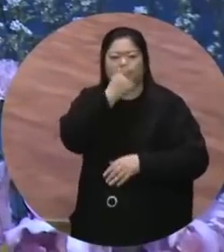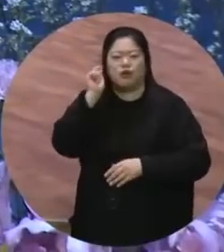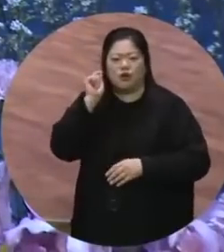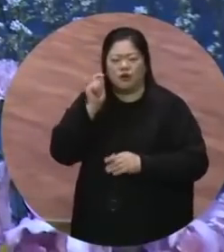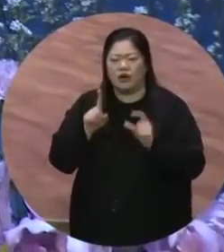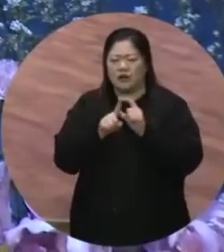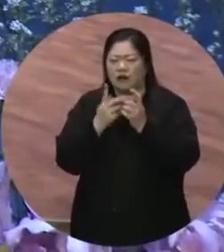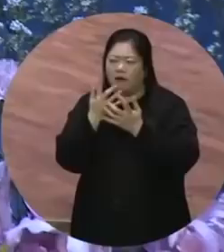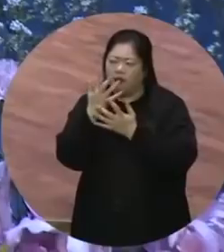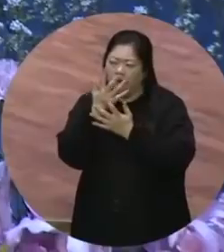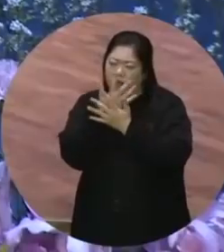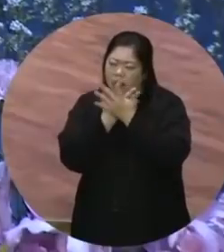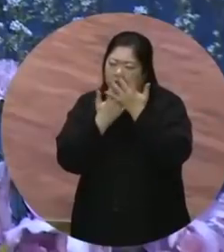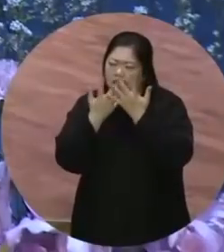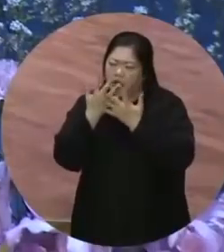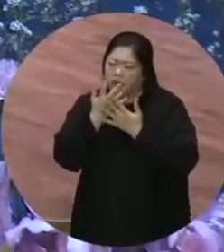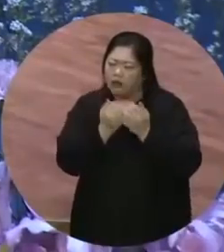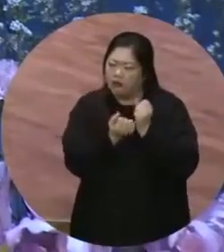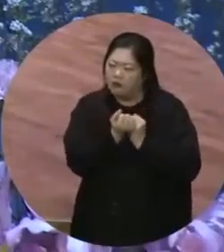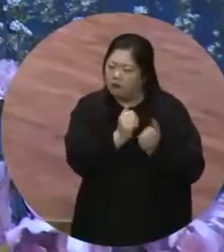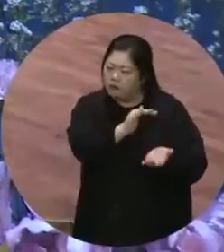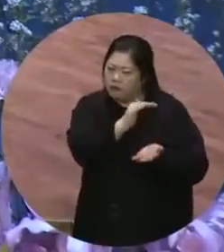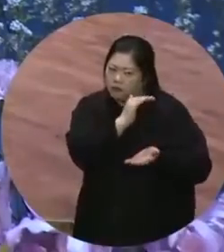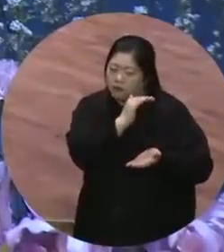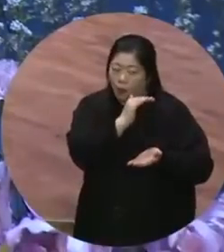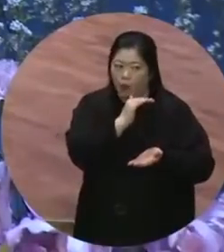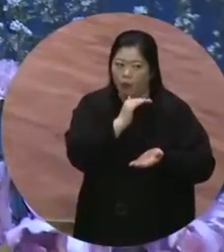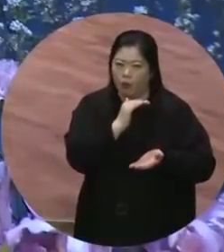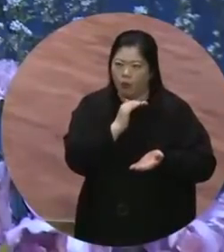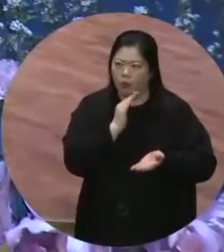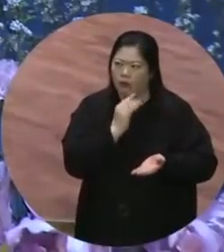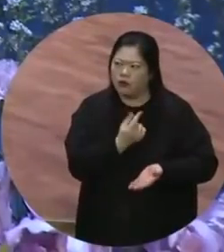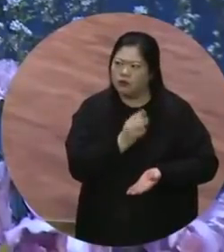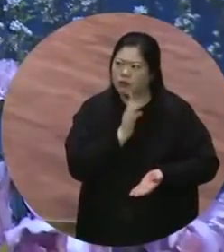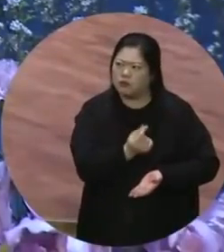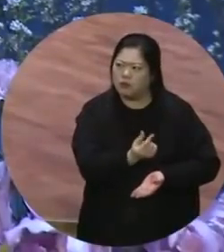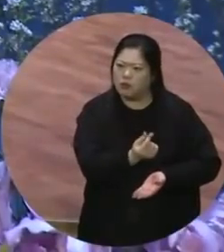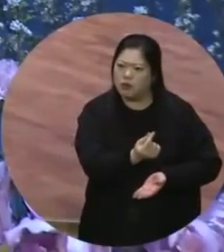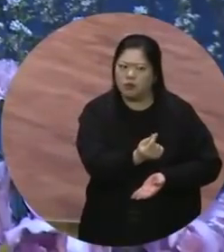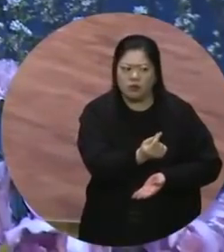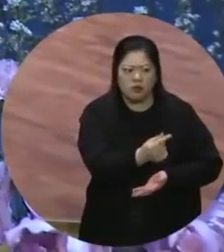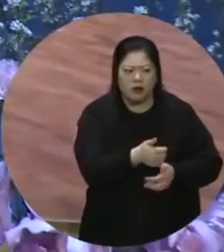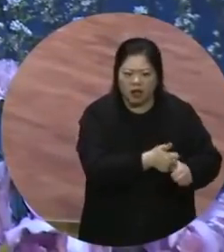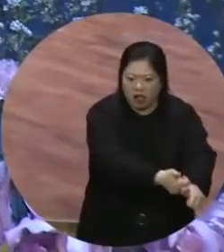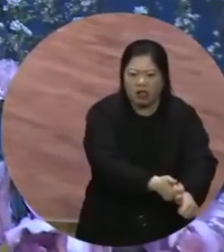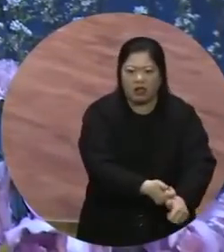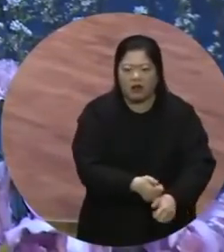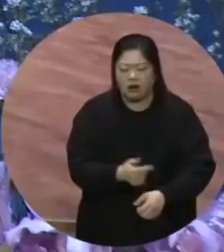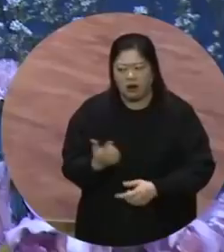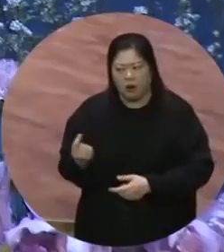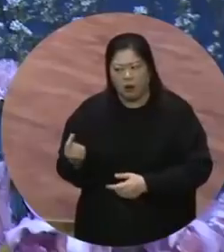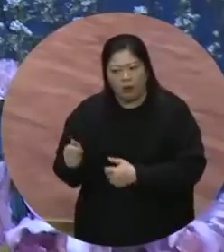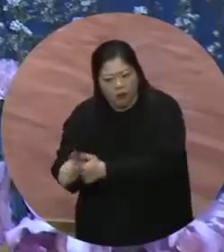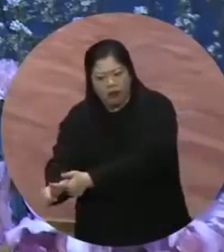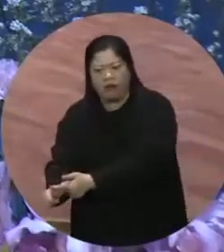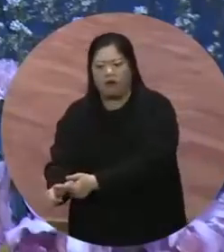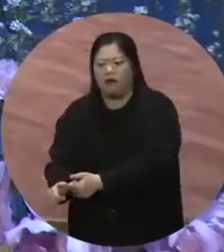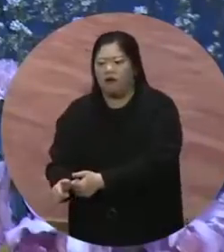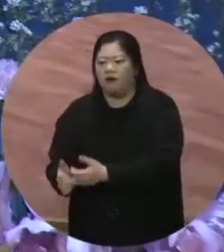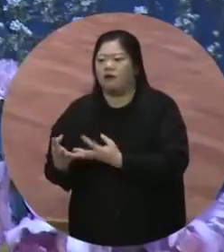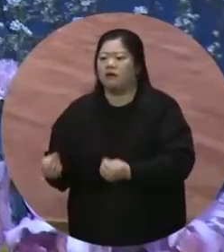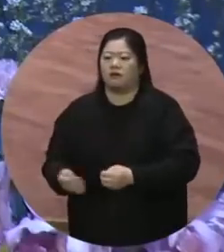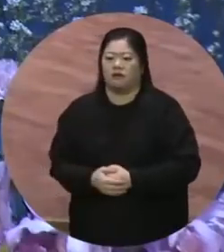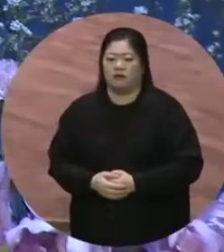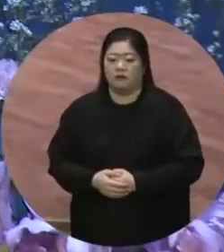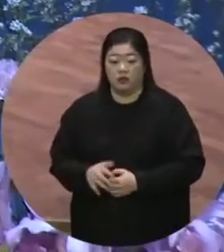헷갈려가지고 다 따라가는 겁니다. 헷갈려가 영적으로 무장이 안 돼가지고. 그래서 이 사람들은요, 우리는 어떻게 부릅니까?